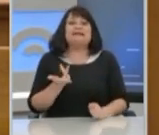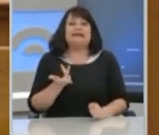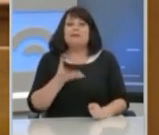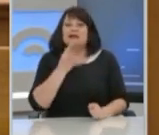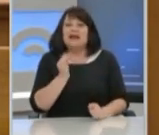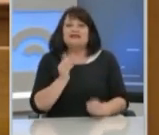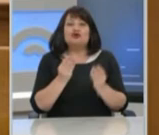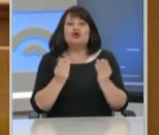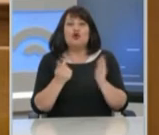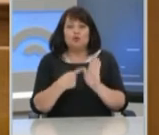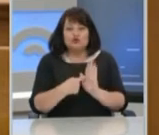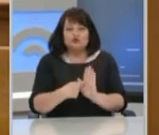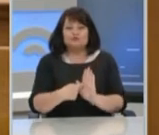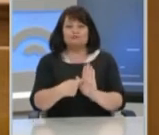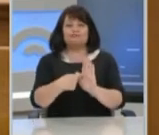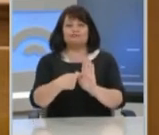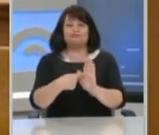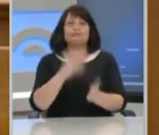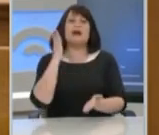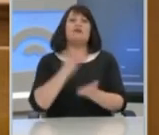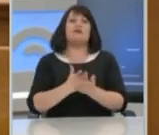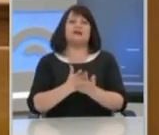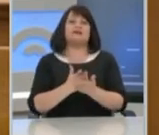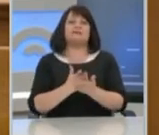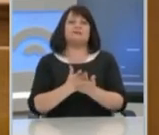οδοδείκτης, αλλά και μια στρατηγική επιλογή, θα σας εξηγήσω γιατί.